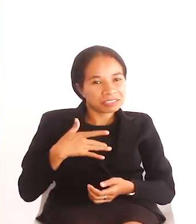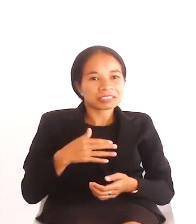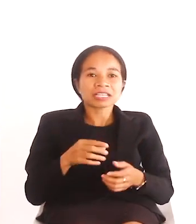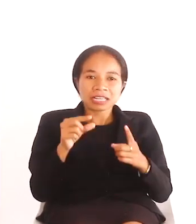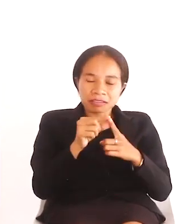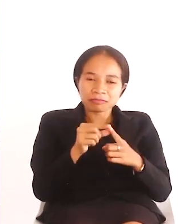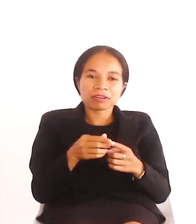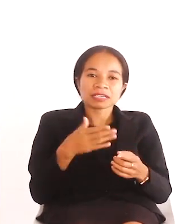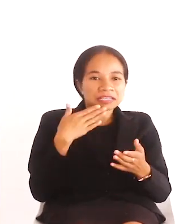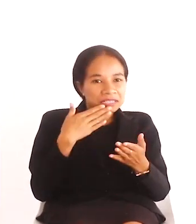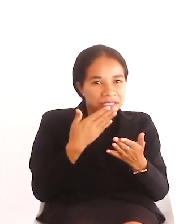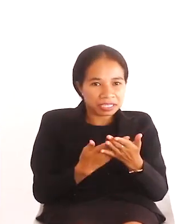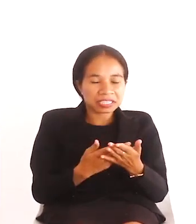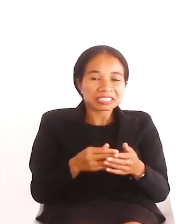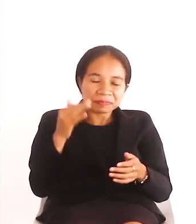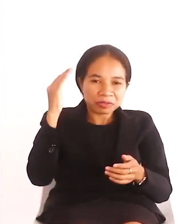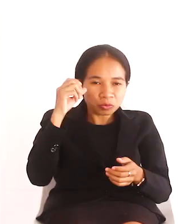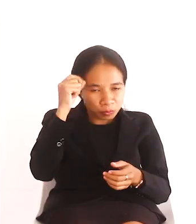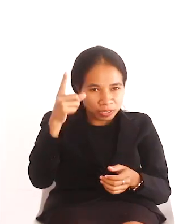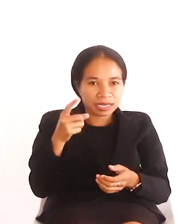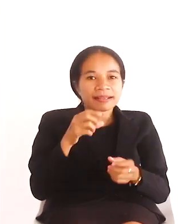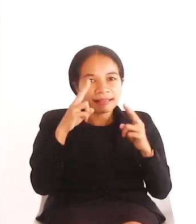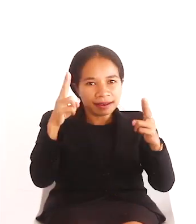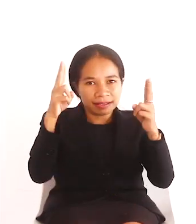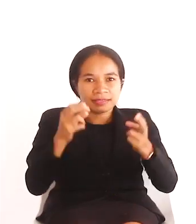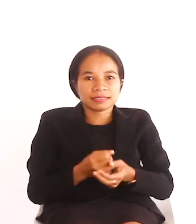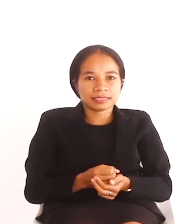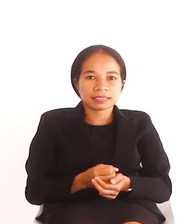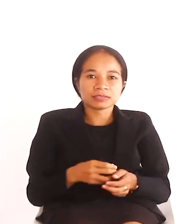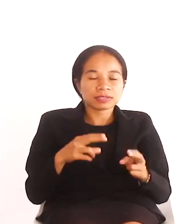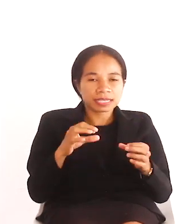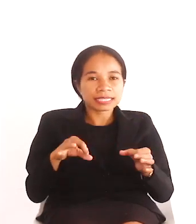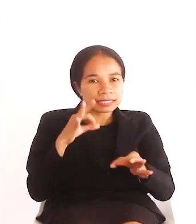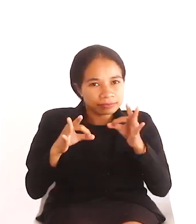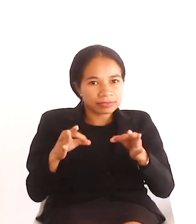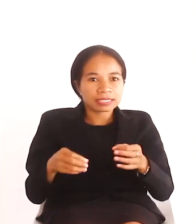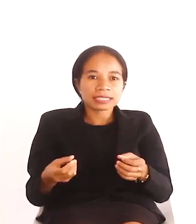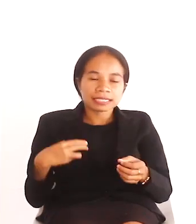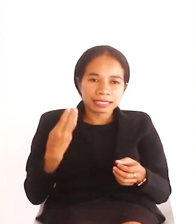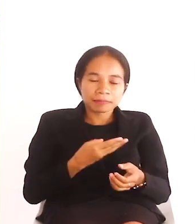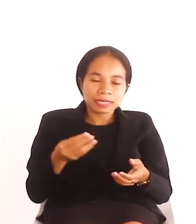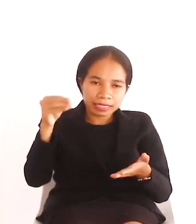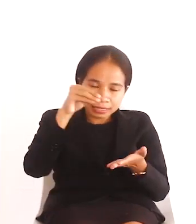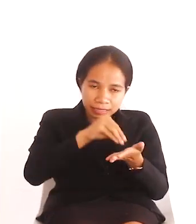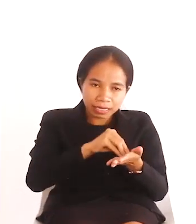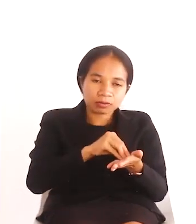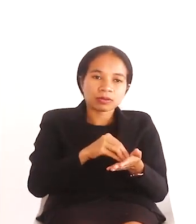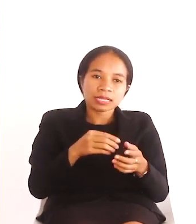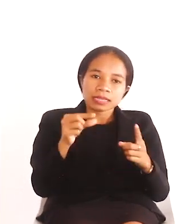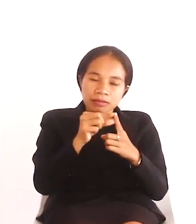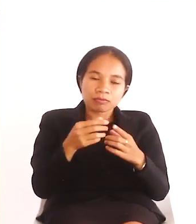ne alinsira kap talalaish. Nune, ita bele tau ita ni liafuan fon iha ita ni banku